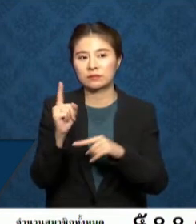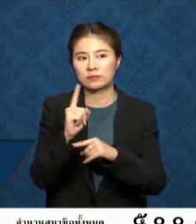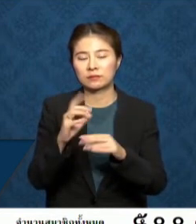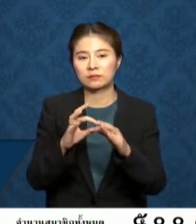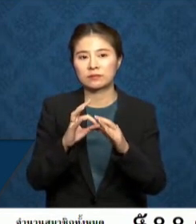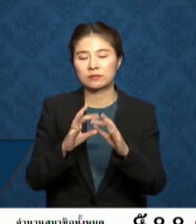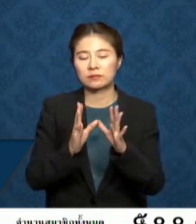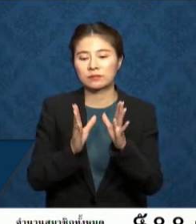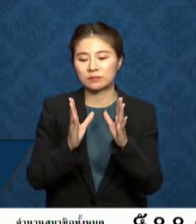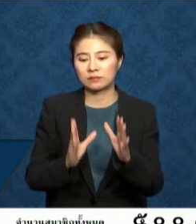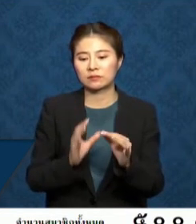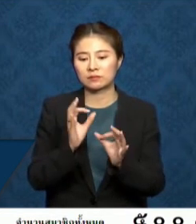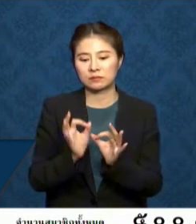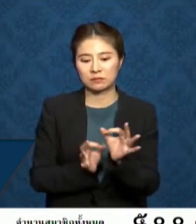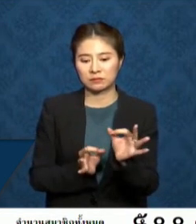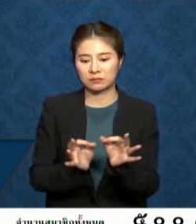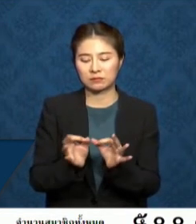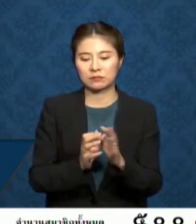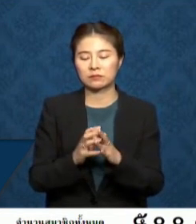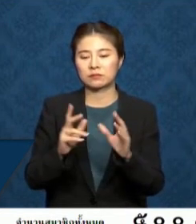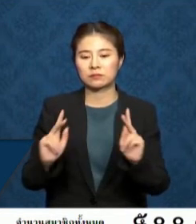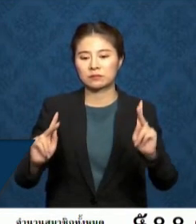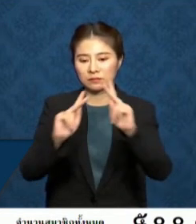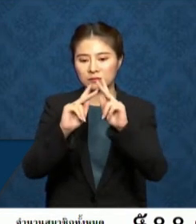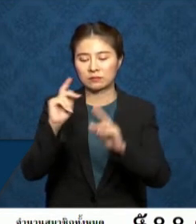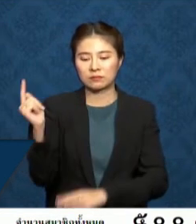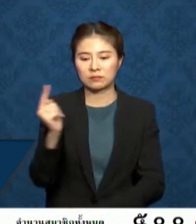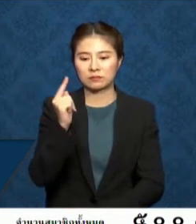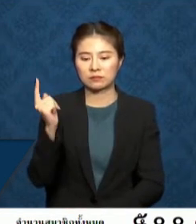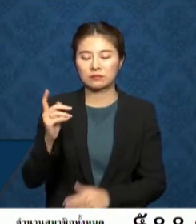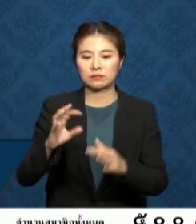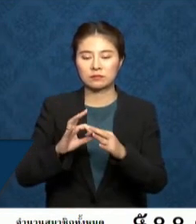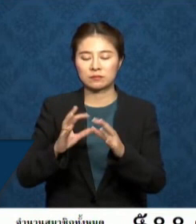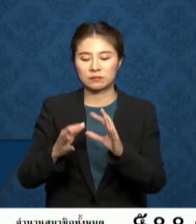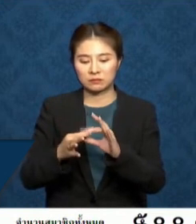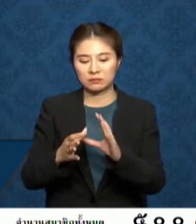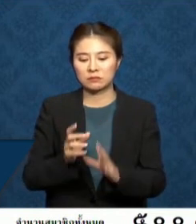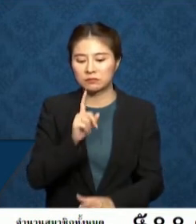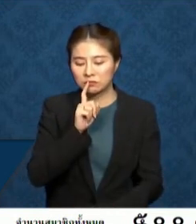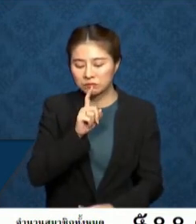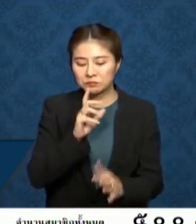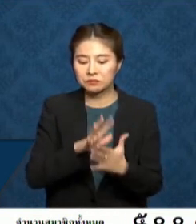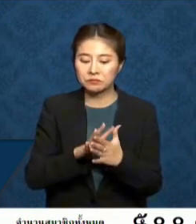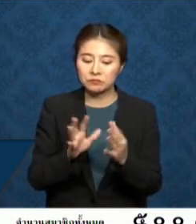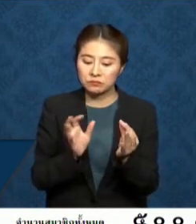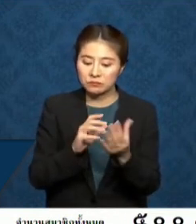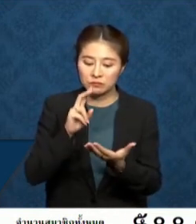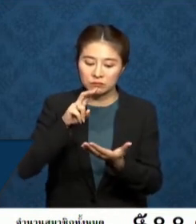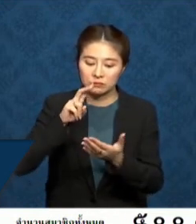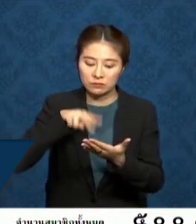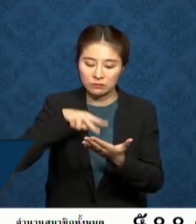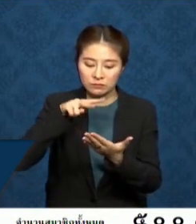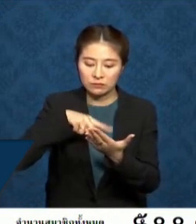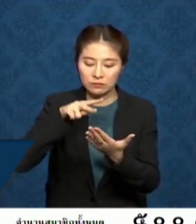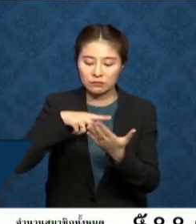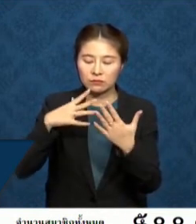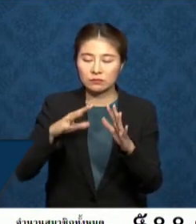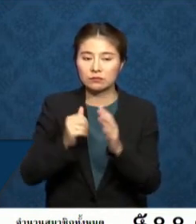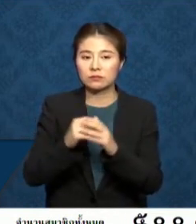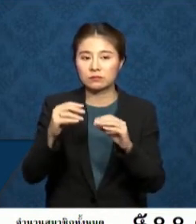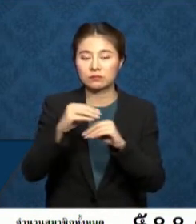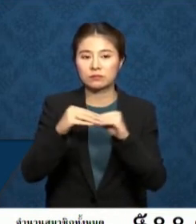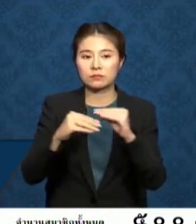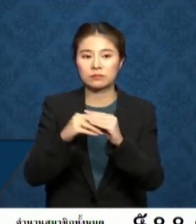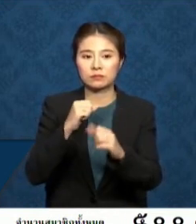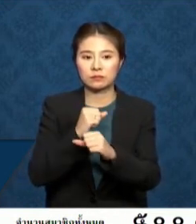ผู้มาชี้แจงนะครับในวันนั้นก็เป็นกระทรวงท่องเที่ยวและกีฬาก็ได้ขอรายละเอียดไปก็เลยได้ทราบว่า2โครงการนี้แท้จริงแล้วคืออะไรนะ